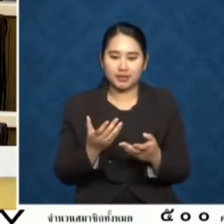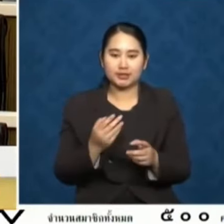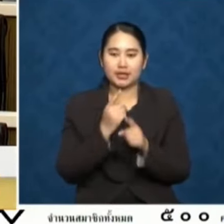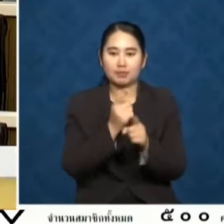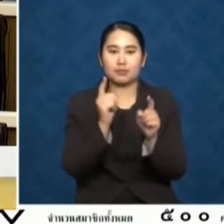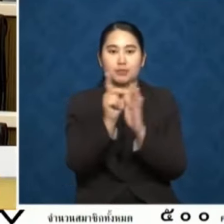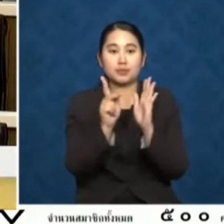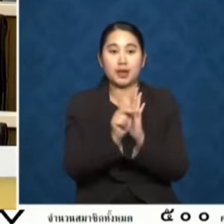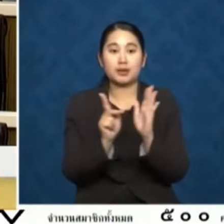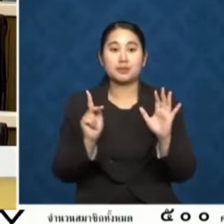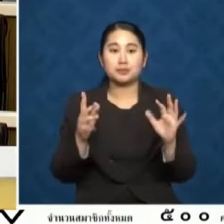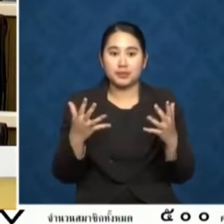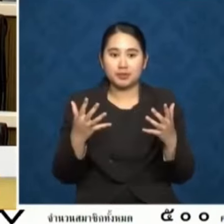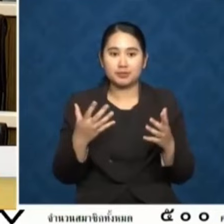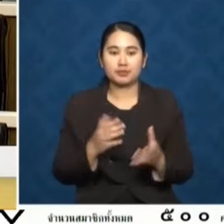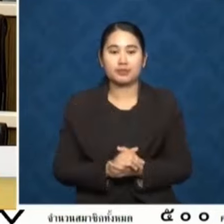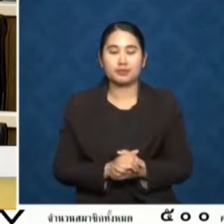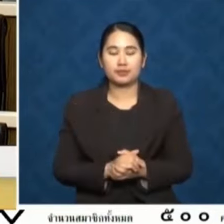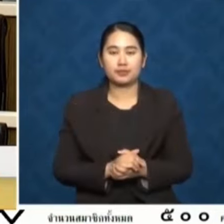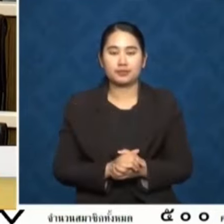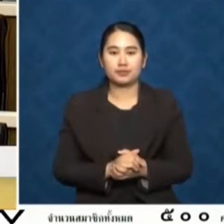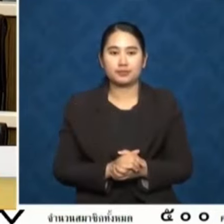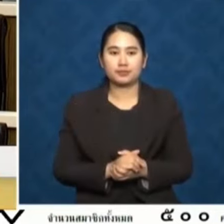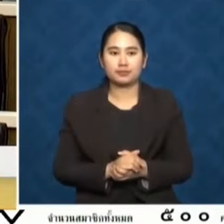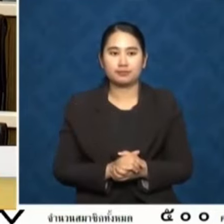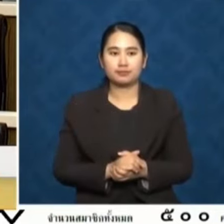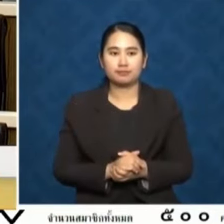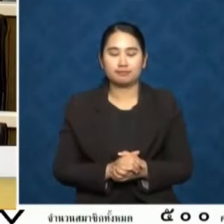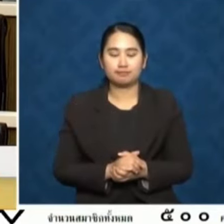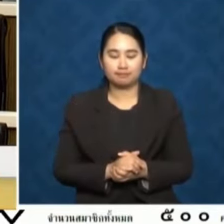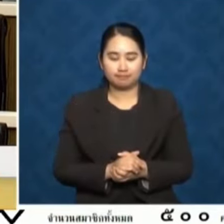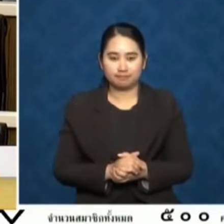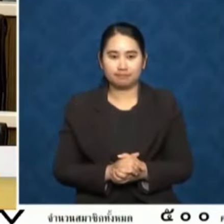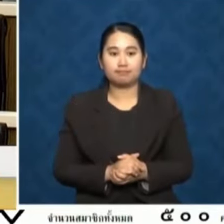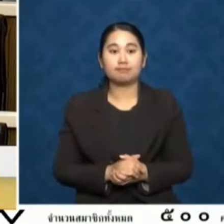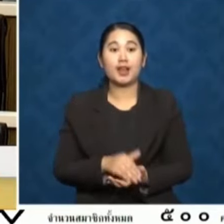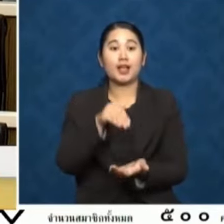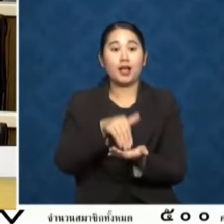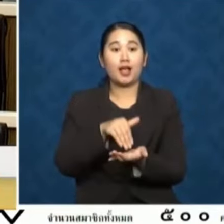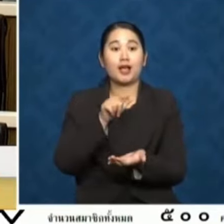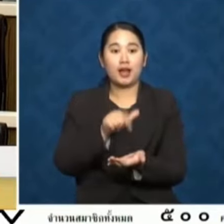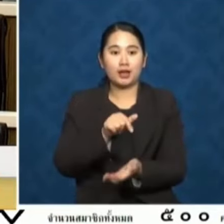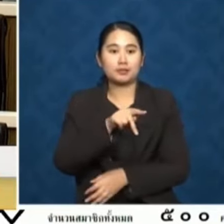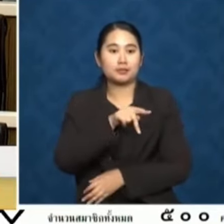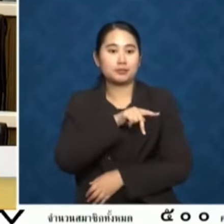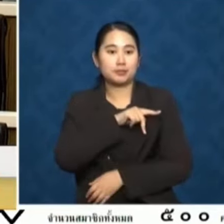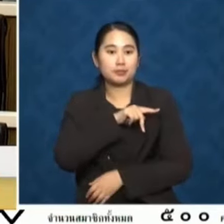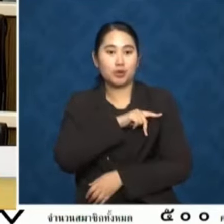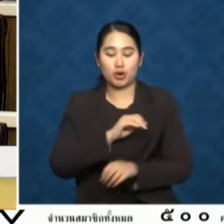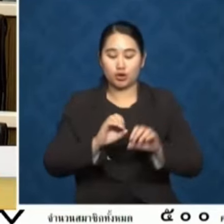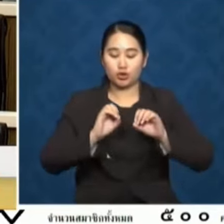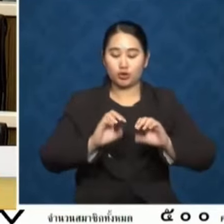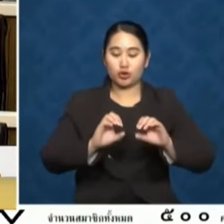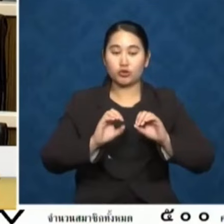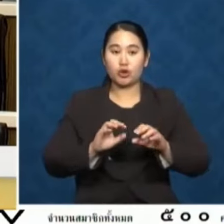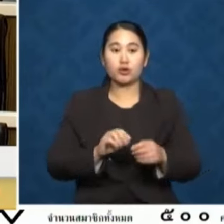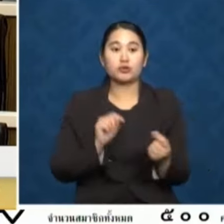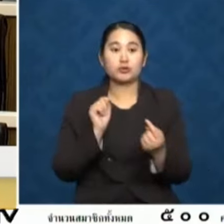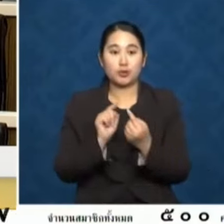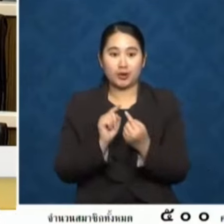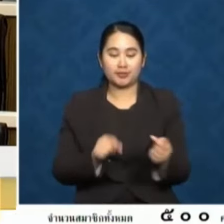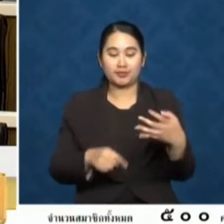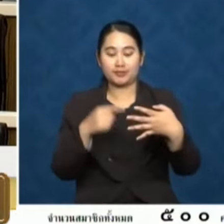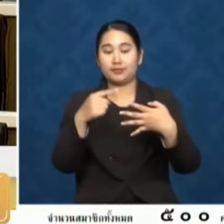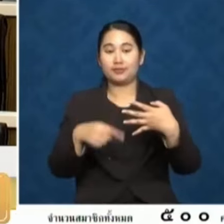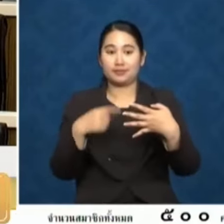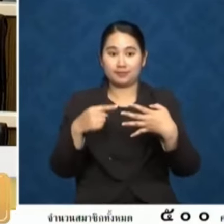กฎหมายหลักของพระพุทธศาสนานั้นอริยสัจสี่ทุกสมุทัยนิโรธมร